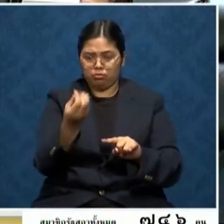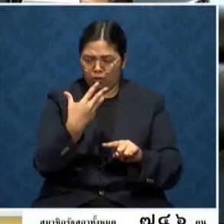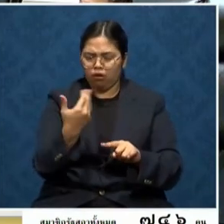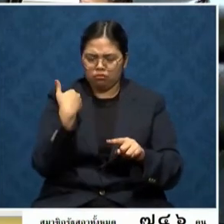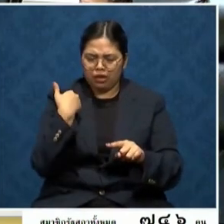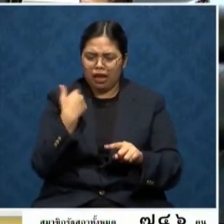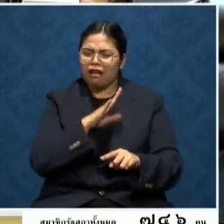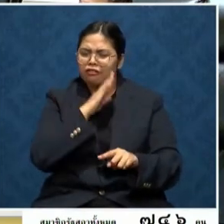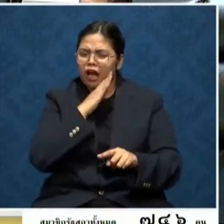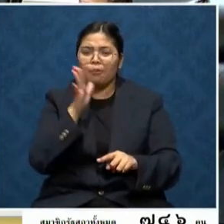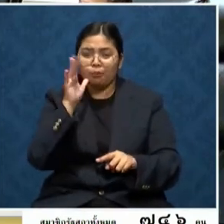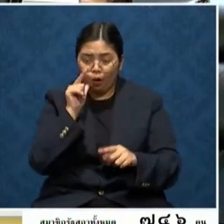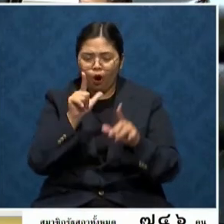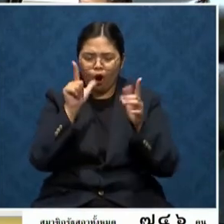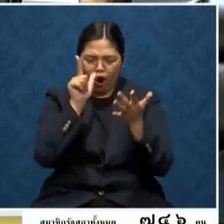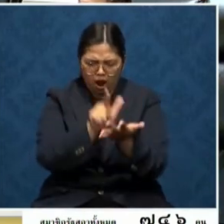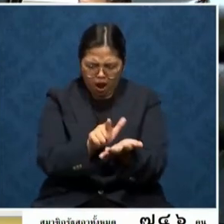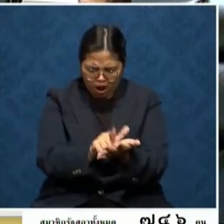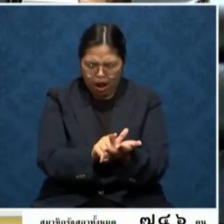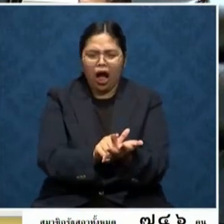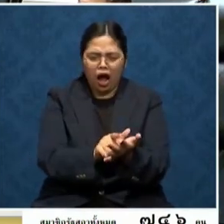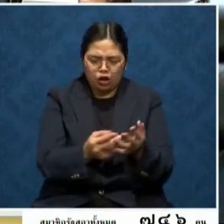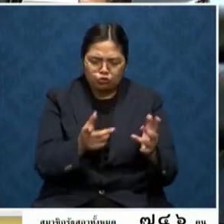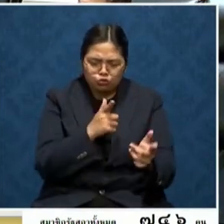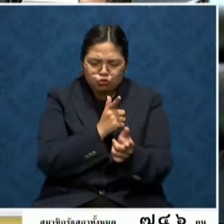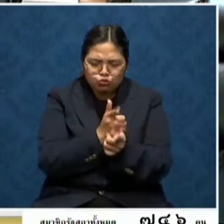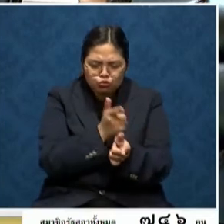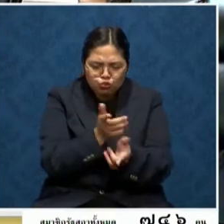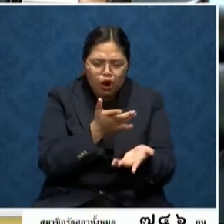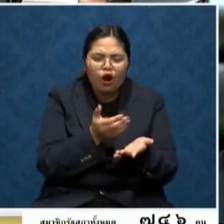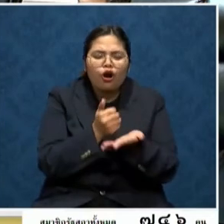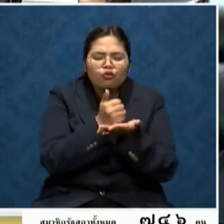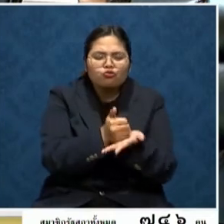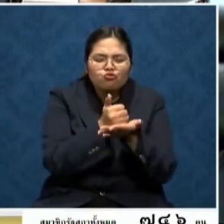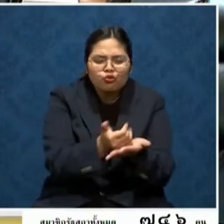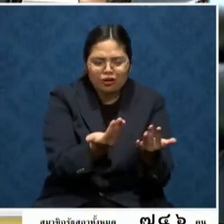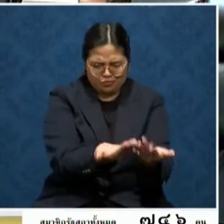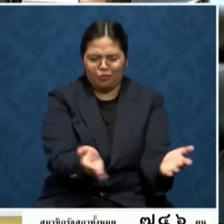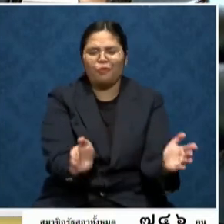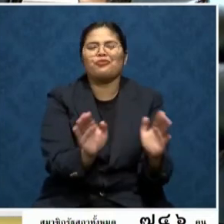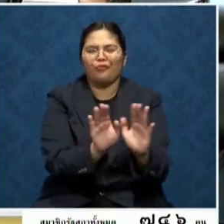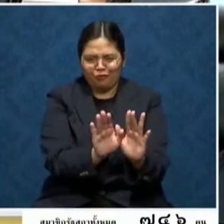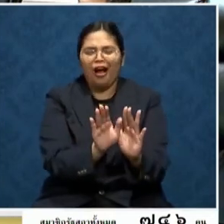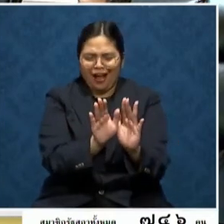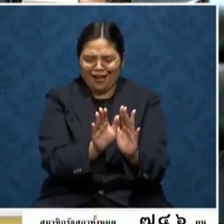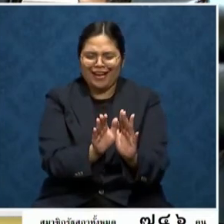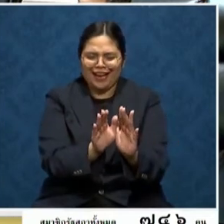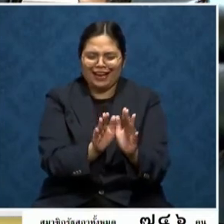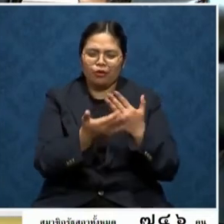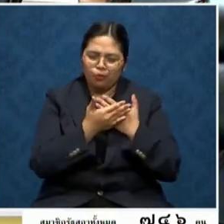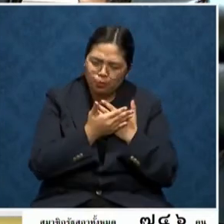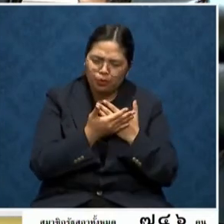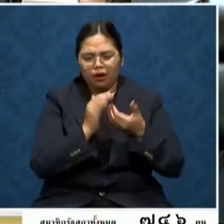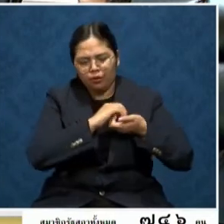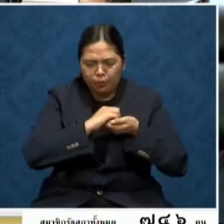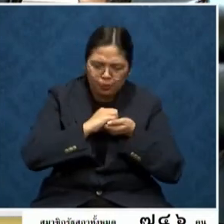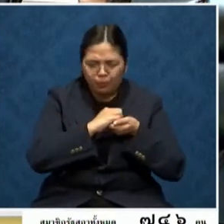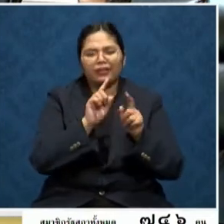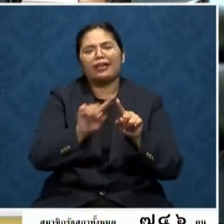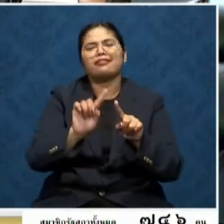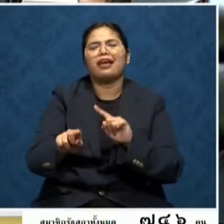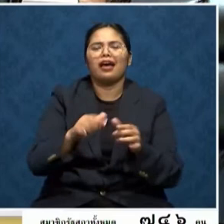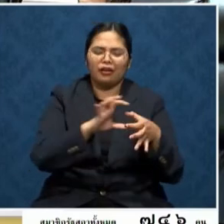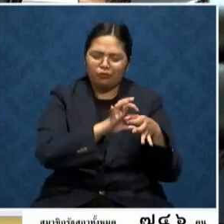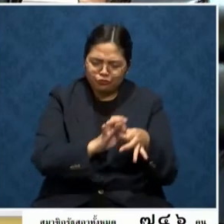พ่อลามาช่วยเลี้ยงดูลูกได้นานเท่าไหร่ความสัมพันธ์ของครอบครัวจะยิ่งดีมากขึ้นเท่านั้นเพราะการลาคลอดของพ่อจะช่วยให้เขา